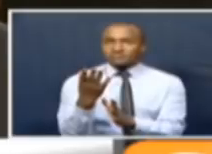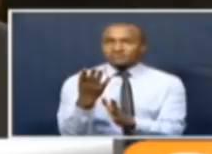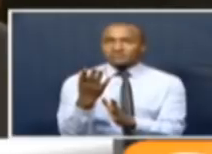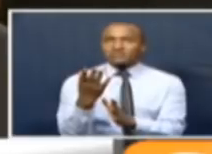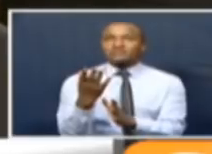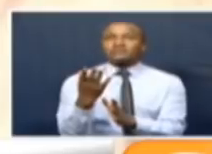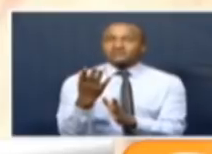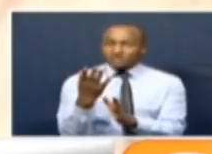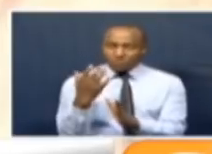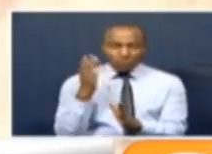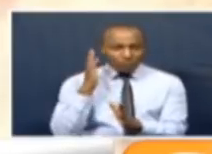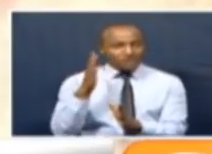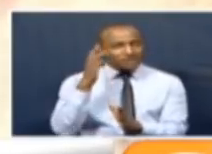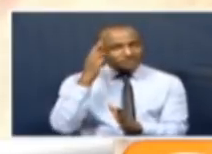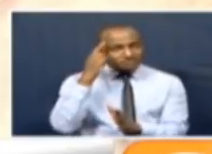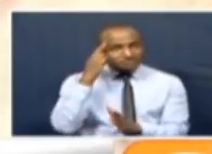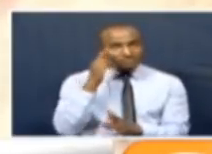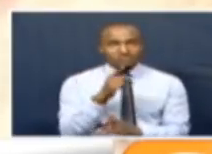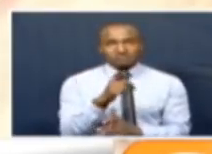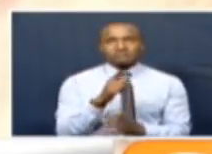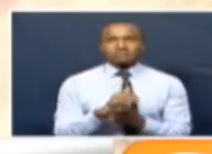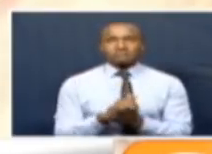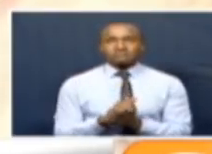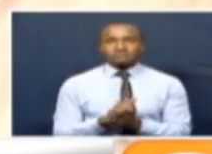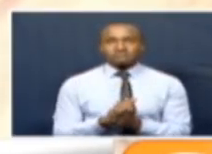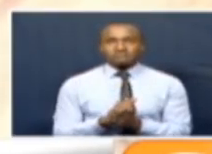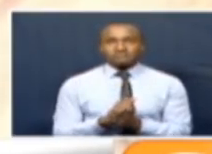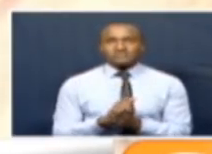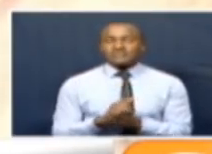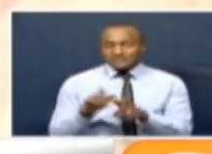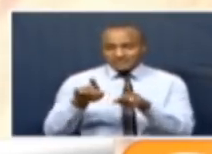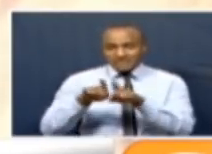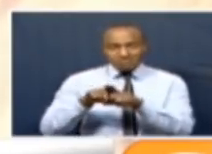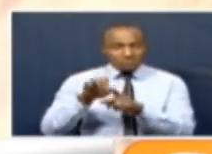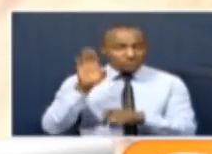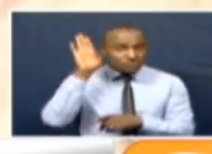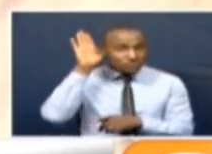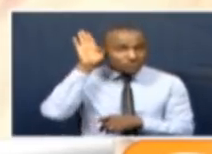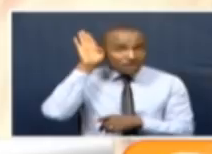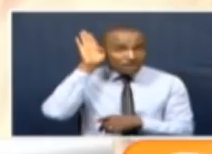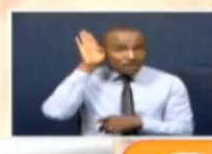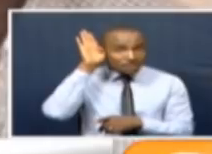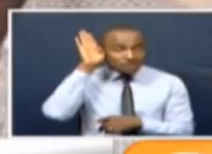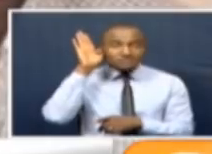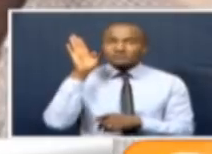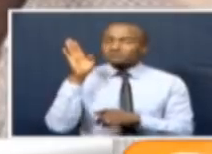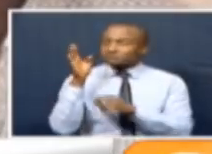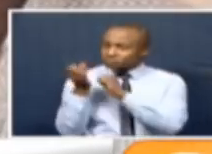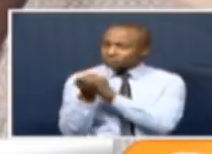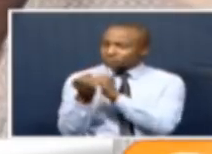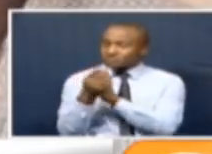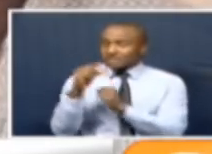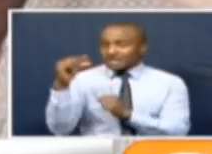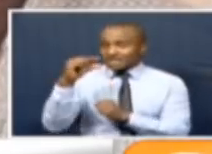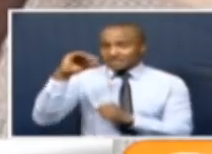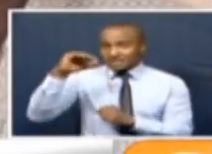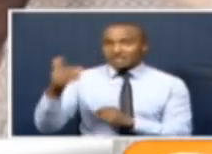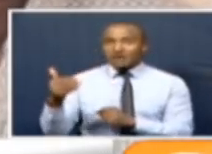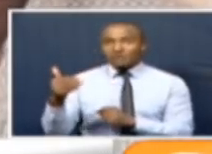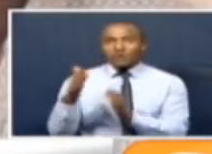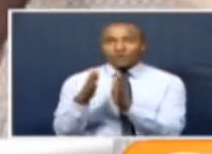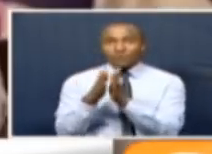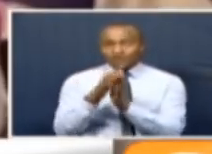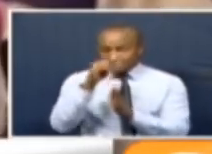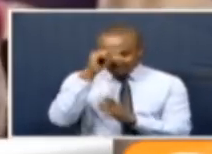ikifika utakumbukwa. Semi hizo zikiendelezwa na kiongozi wa wengi bungeni Aden Duale aliyezungumza mjini Garissa na gavana wa Tharaka